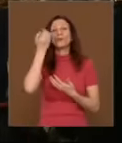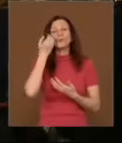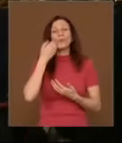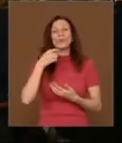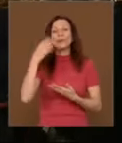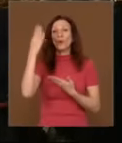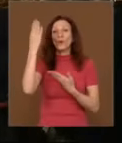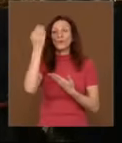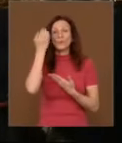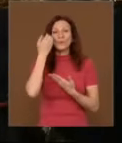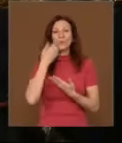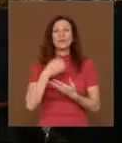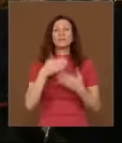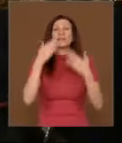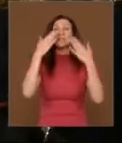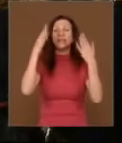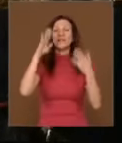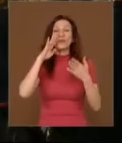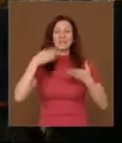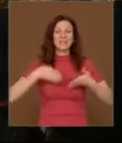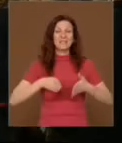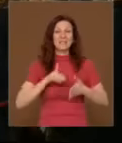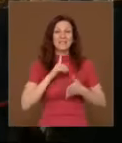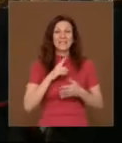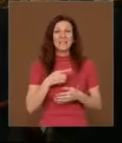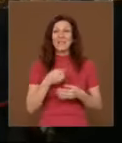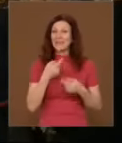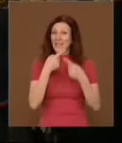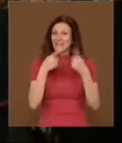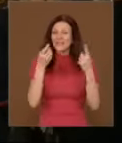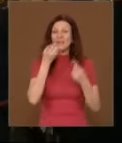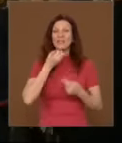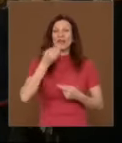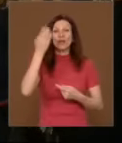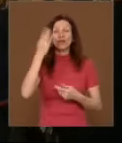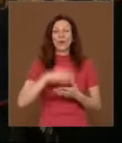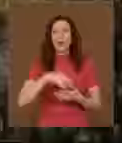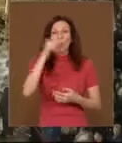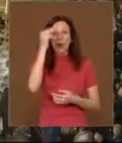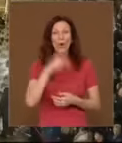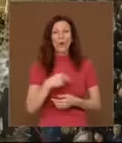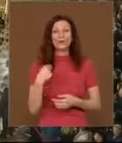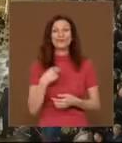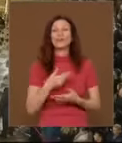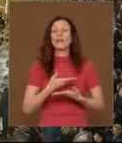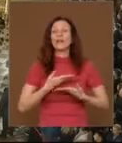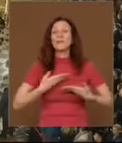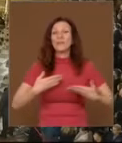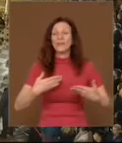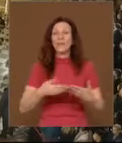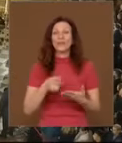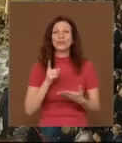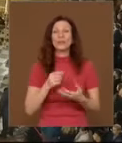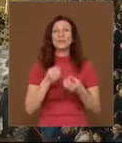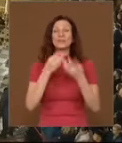помилуй, слава Отцу и Сину и Святому Духу, и нині и присно и увеки веков. Амин. Отче наш, иже еси на небесех, да святиться